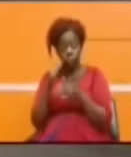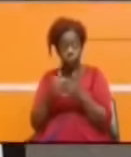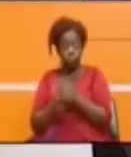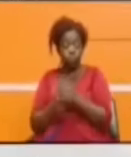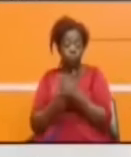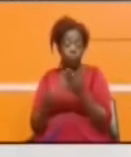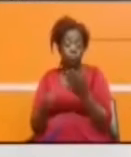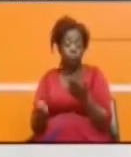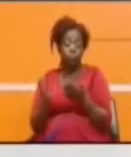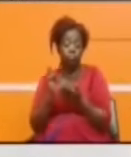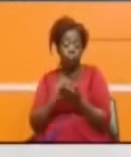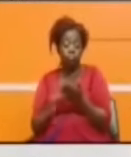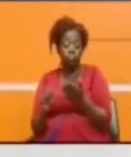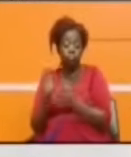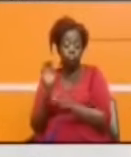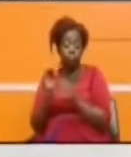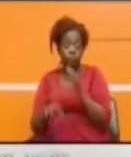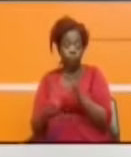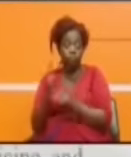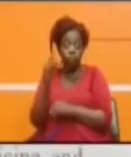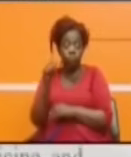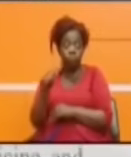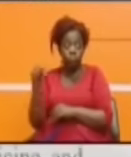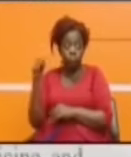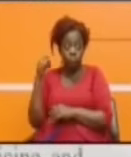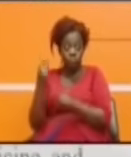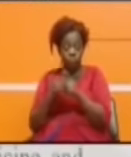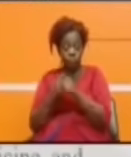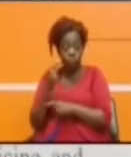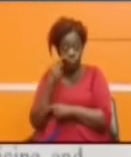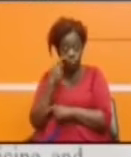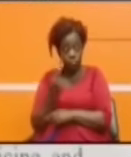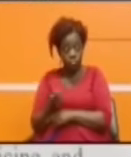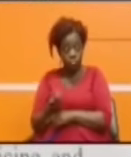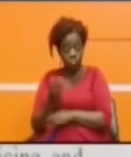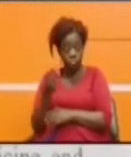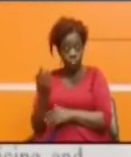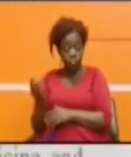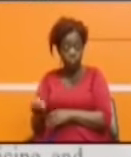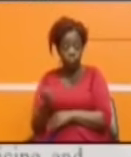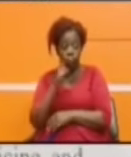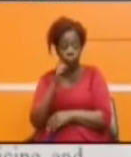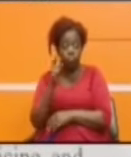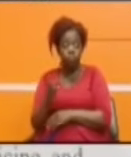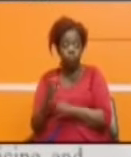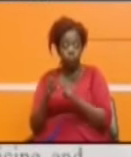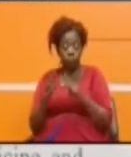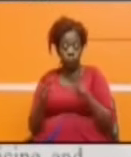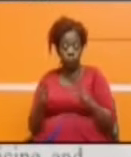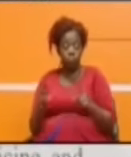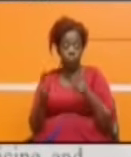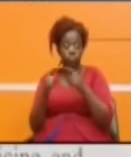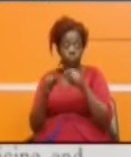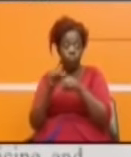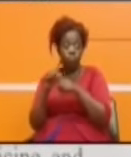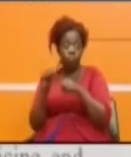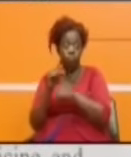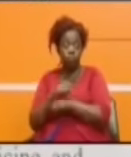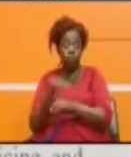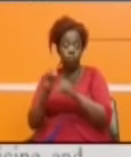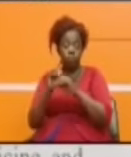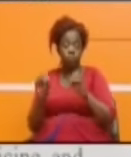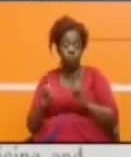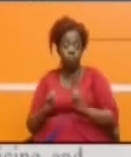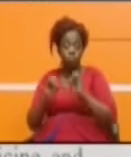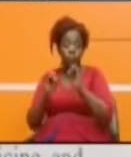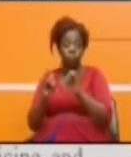ya Lamalo ng'ennaku z'omwezi 17 omwezi oguwedde erabiddwako yalagira wabeewo okunoonyereza okw'enjawulo ku masomo agasomesebwa ku ttendekero